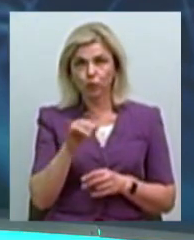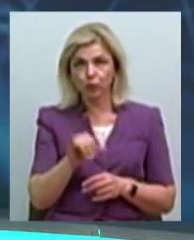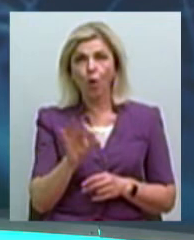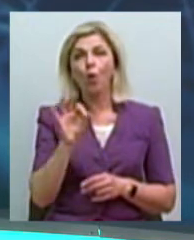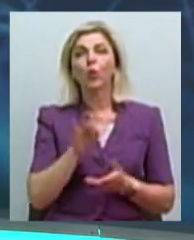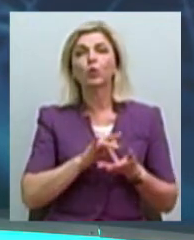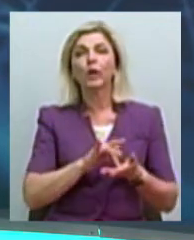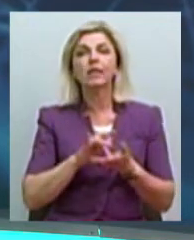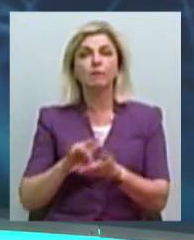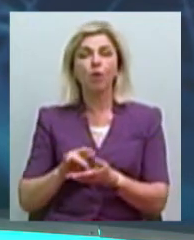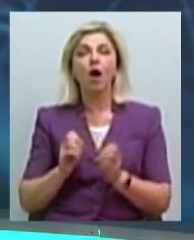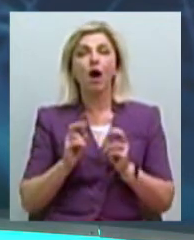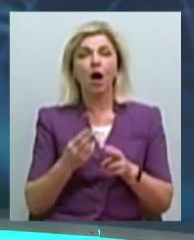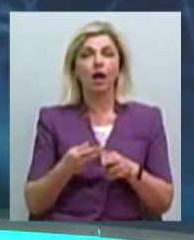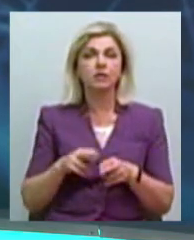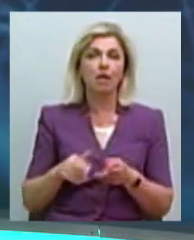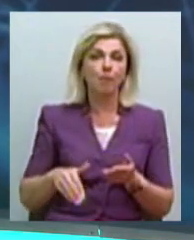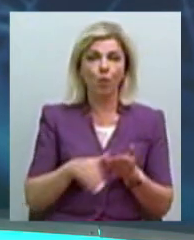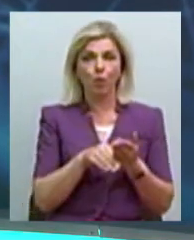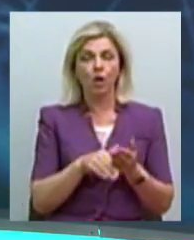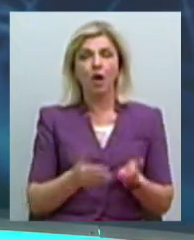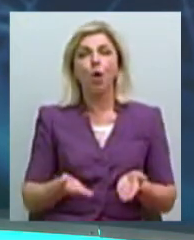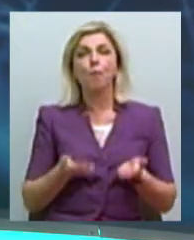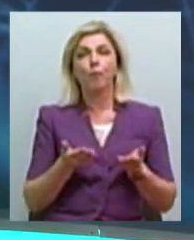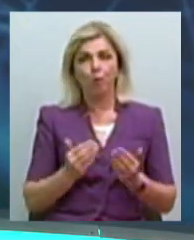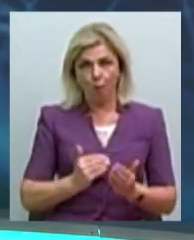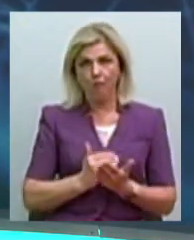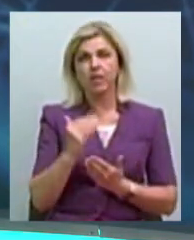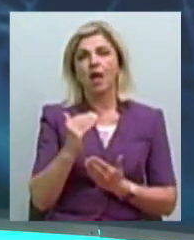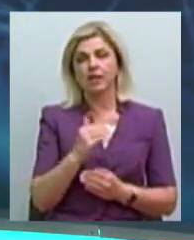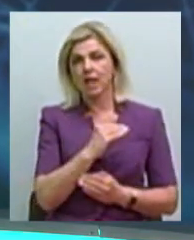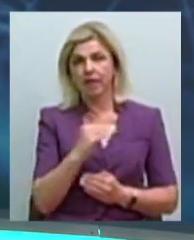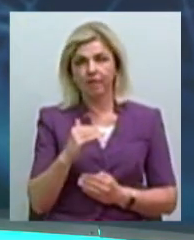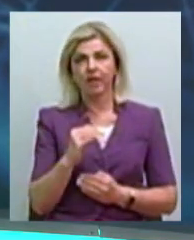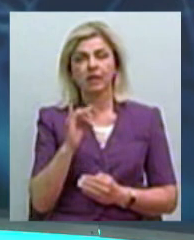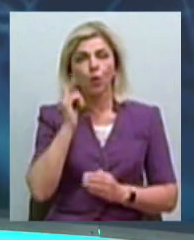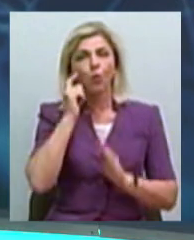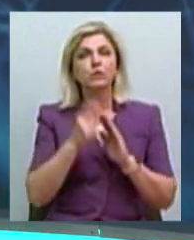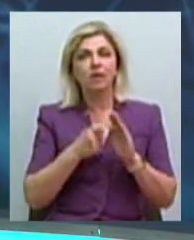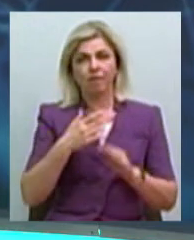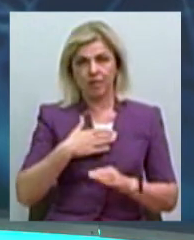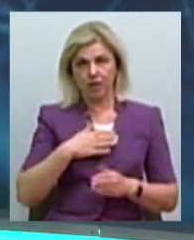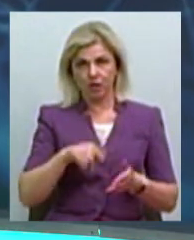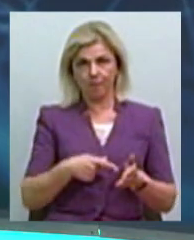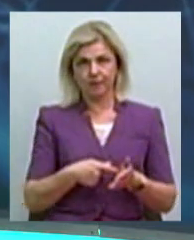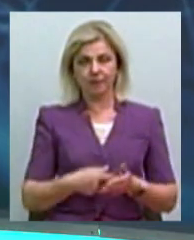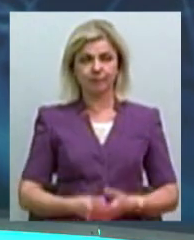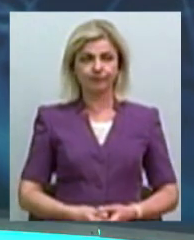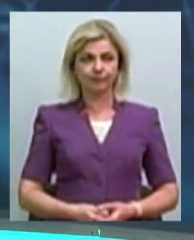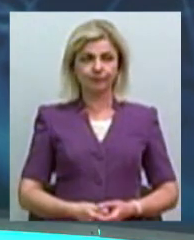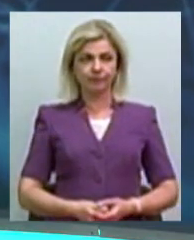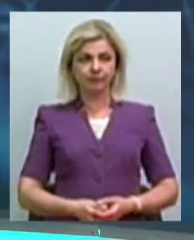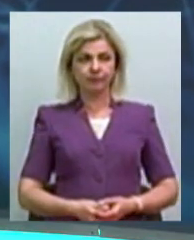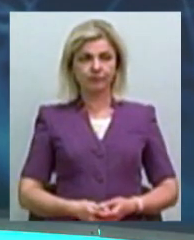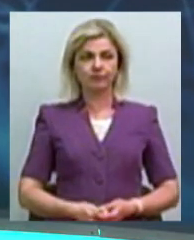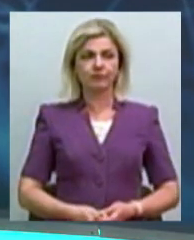туризму, як це допоможе все ж таки підняти рівень туризму і впізнаваності нашого міста? Ну, якщо